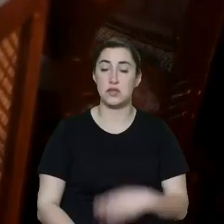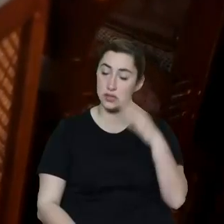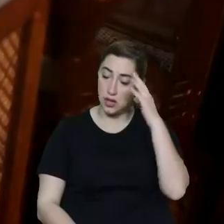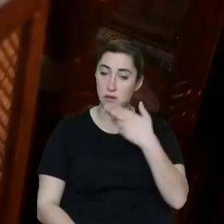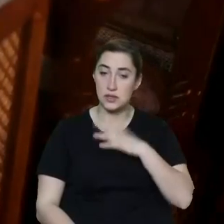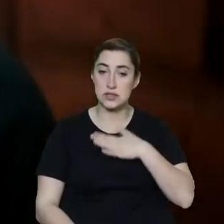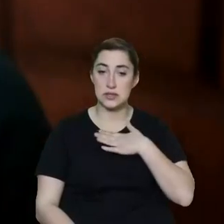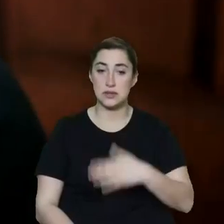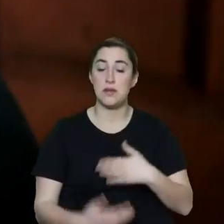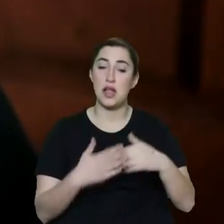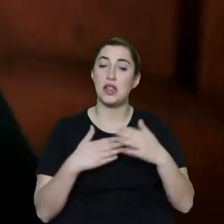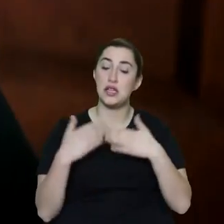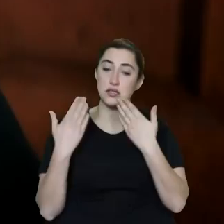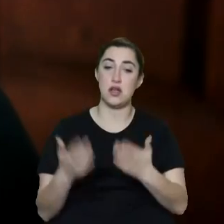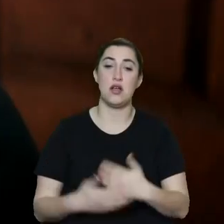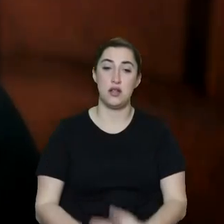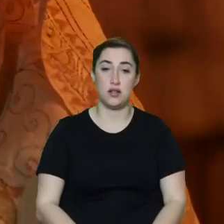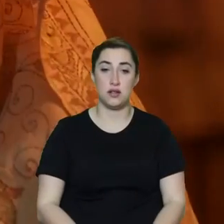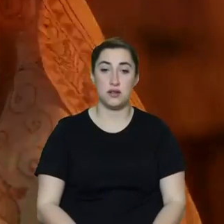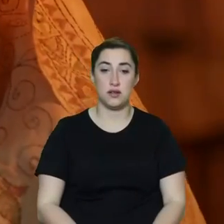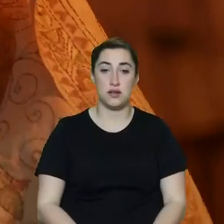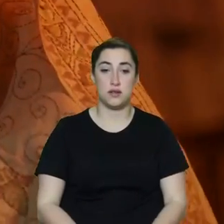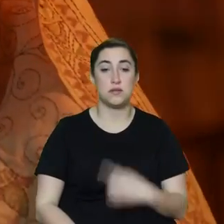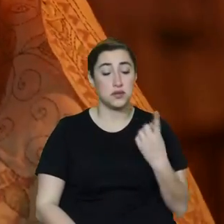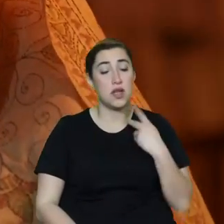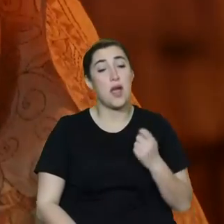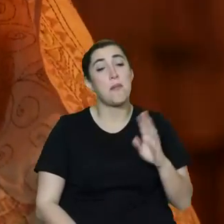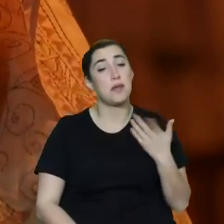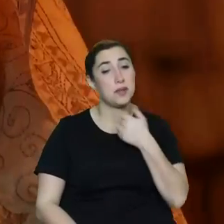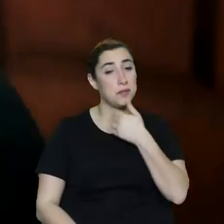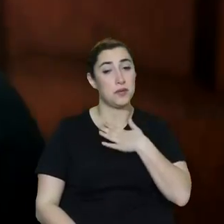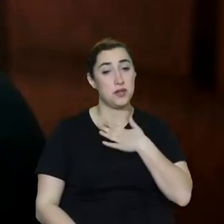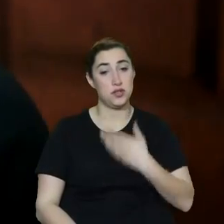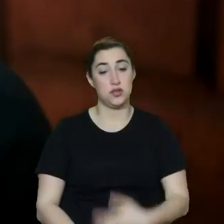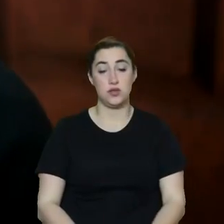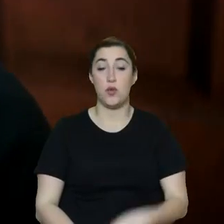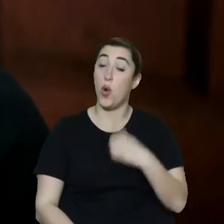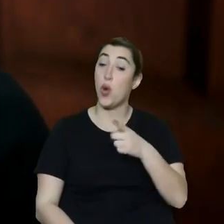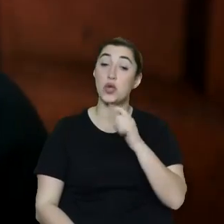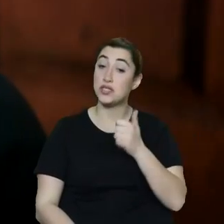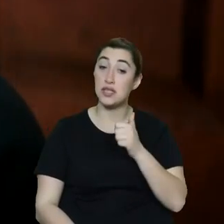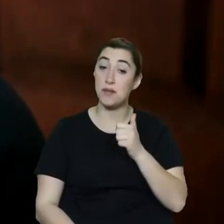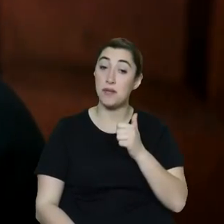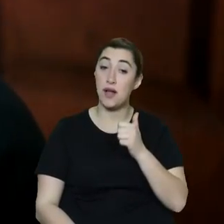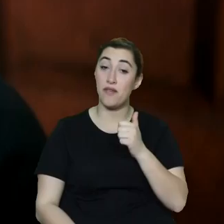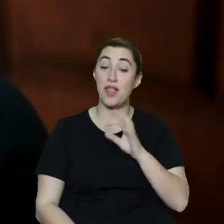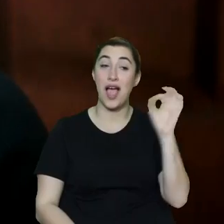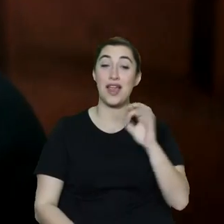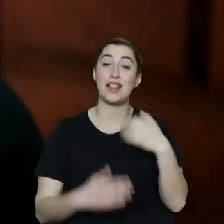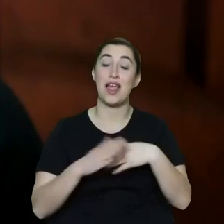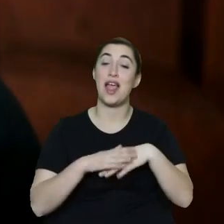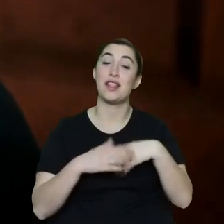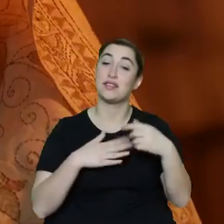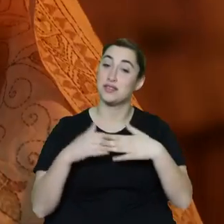Sağ olasın kızım. Ellerin dert görme. Bir şey mi yaptık ki babacığım? O vakit arıların elleri